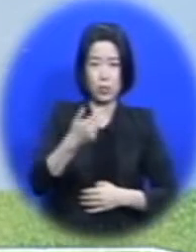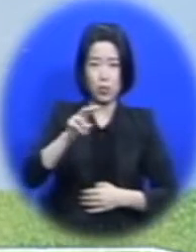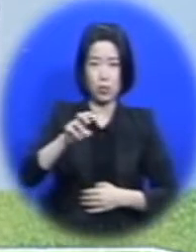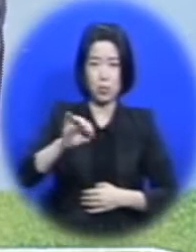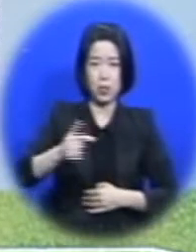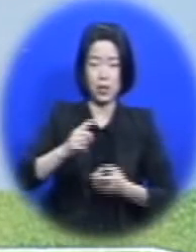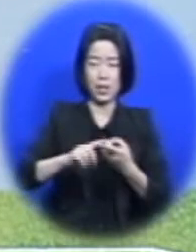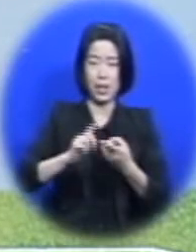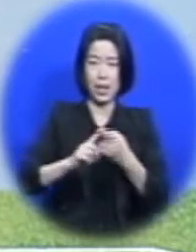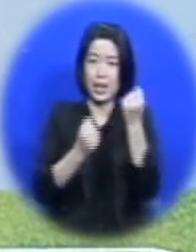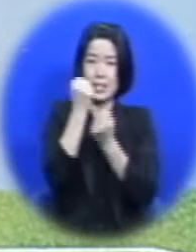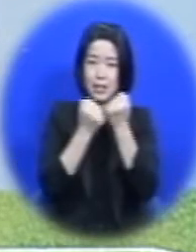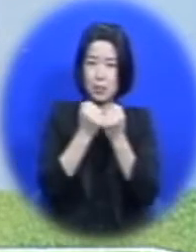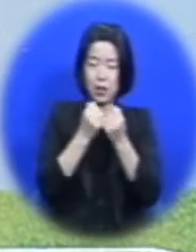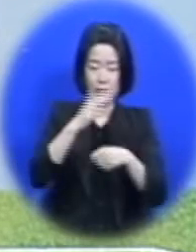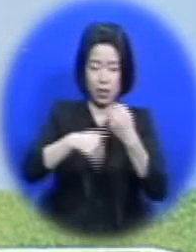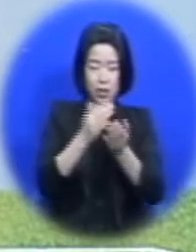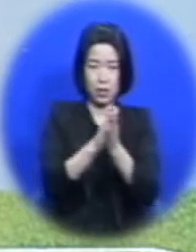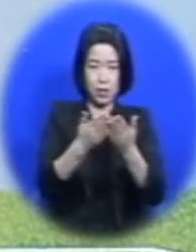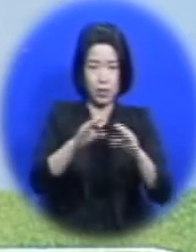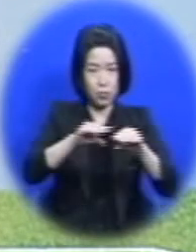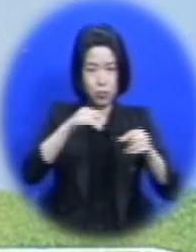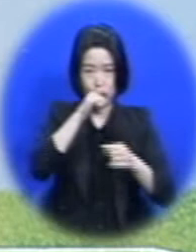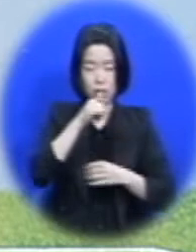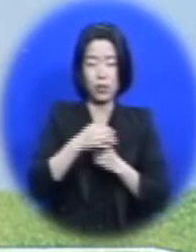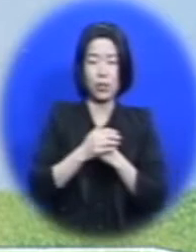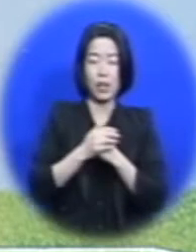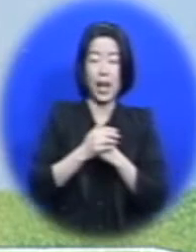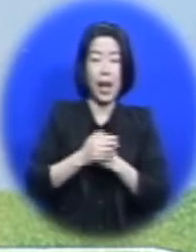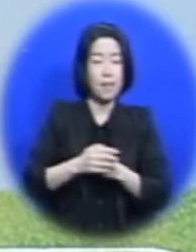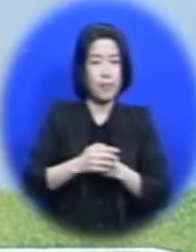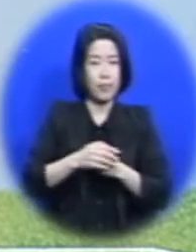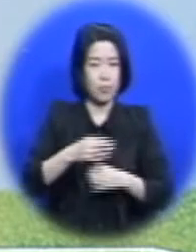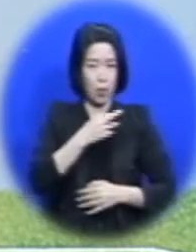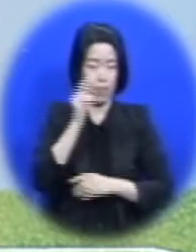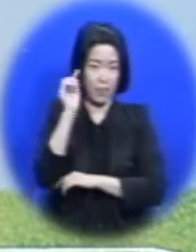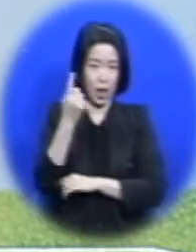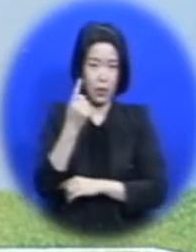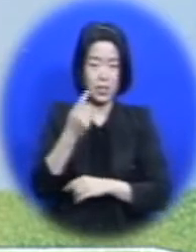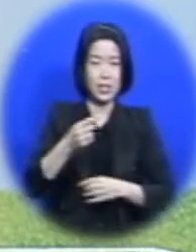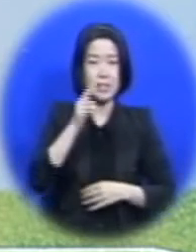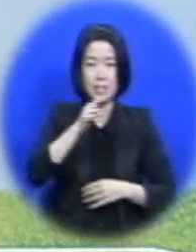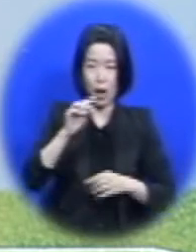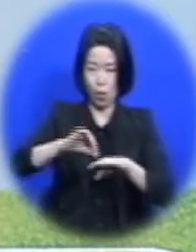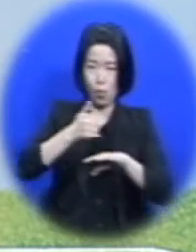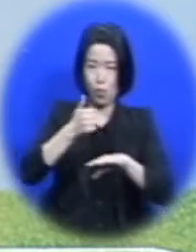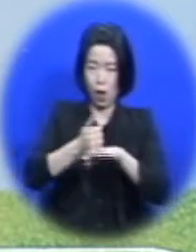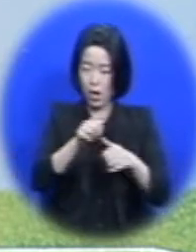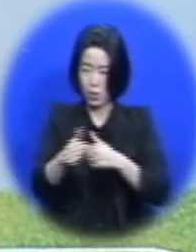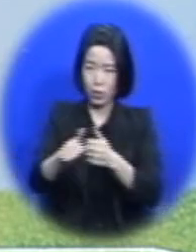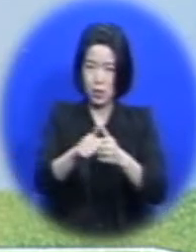설명을 성경이 풀어 주고 있어요 다윗이 의 사울 왕에게 쫓기면서 전국을 20 때를 찾아다